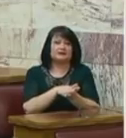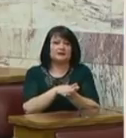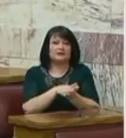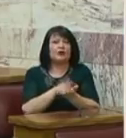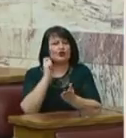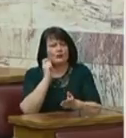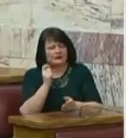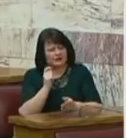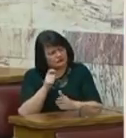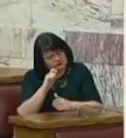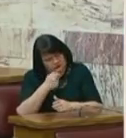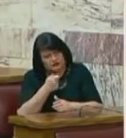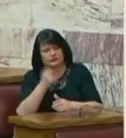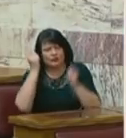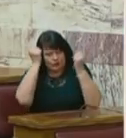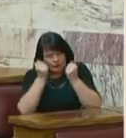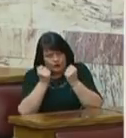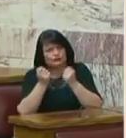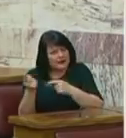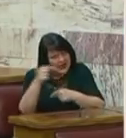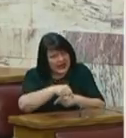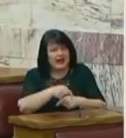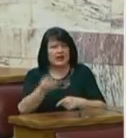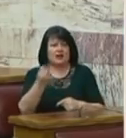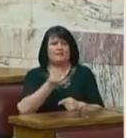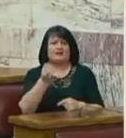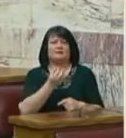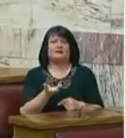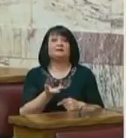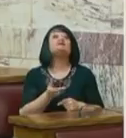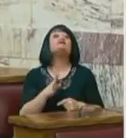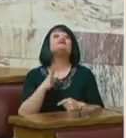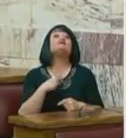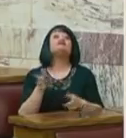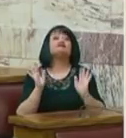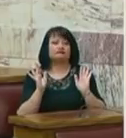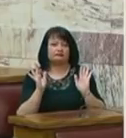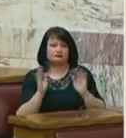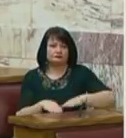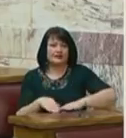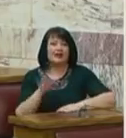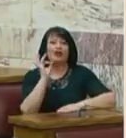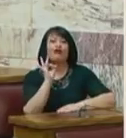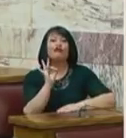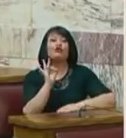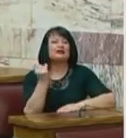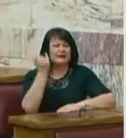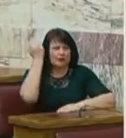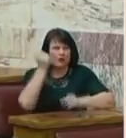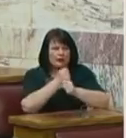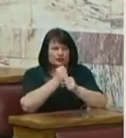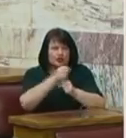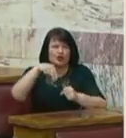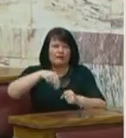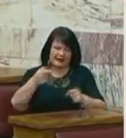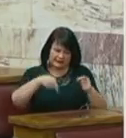ονόματα. Και κυρίως κάθε αντεξέταση. Ούτε καν ο Κωνσταντίνος Φρουζής δεν εκλήθη να εξεταστεί, παρότι του είχε